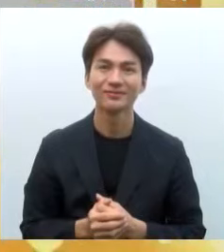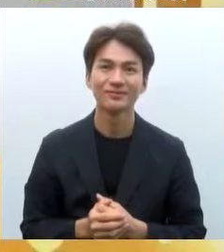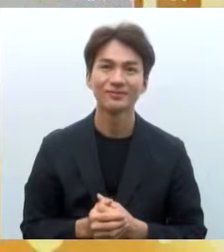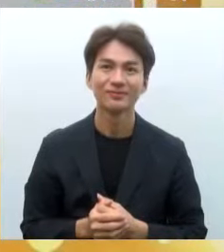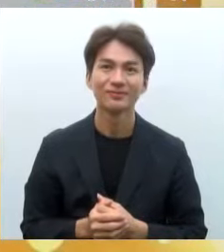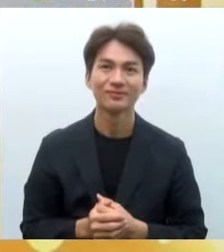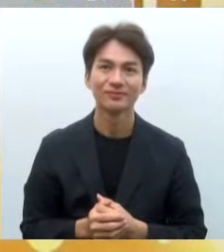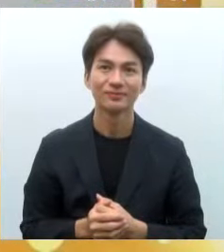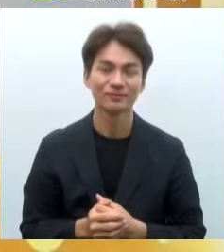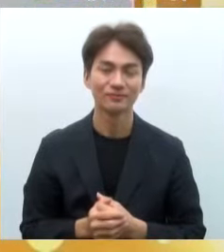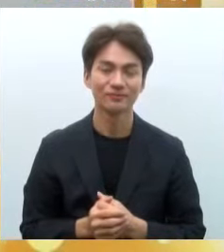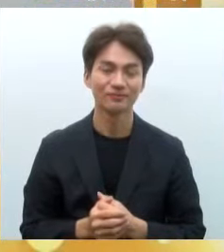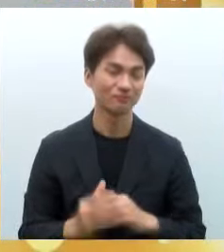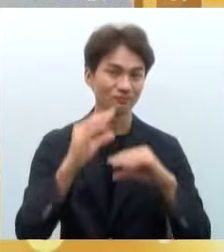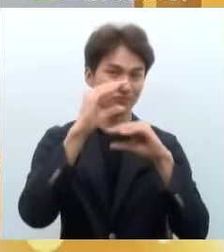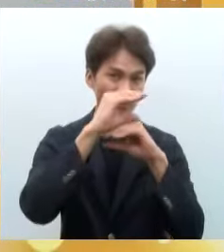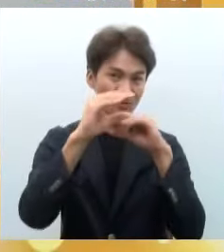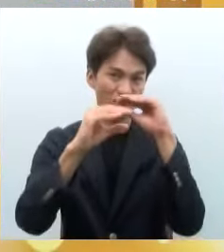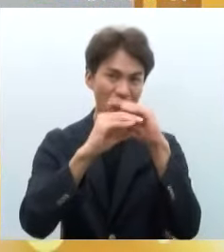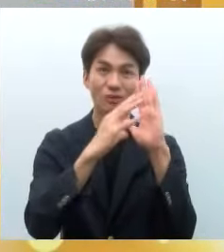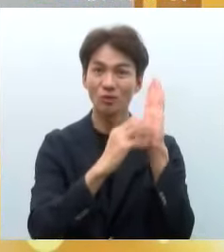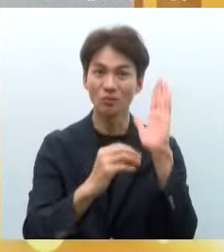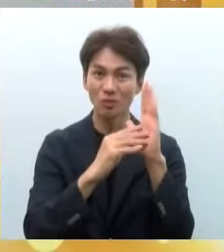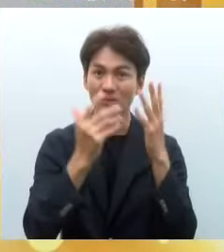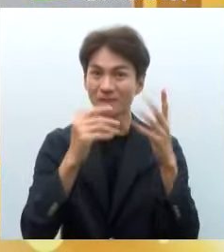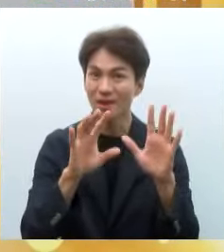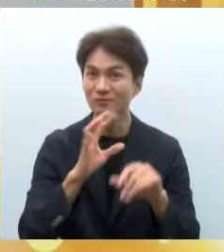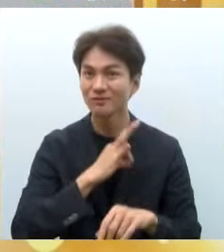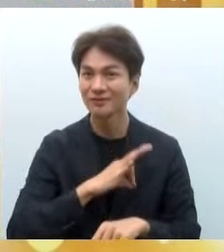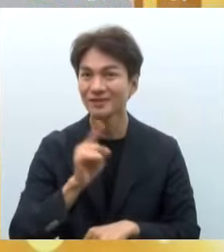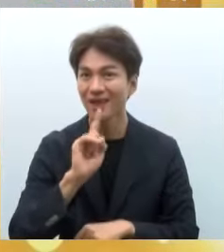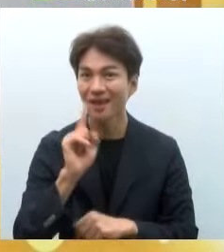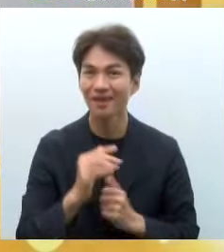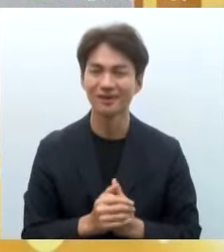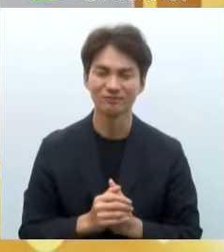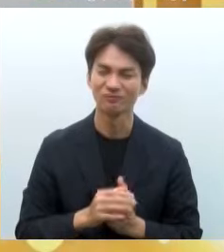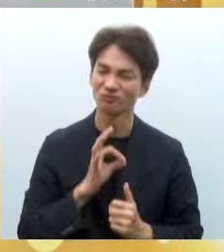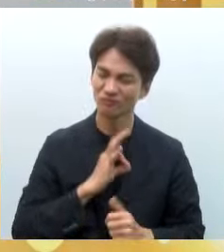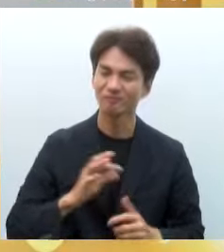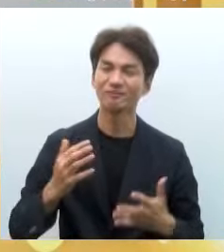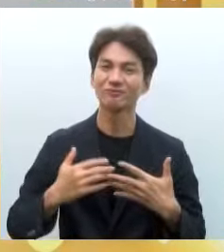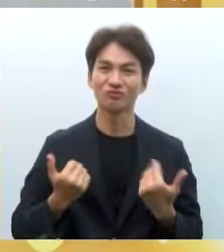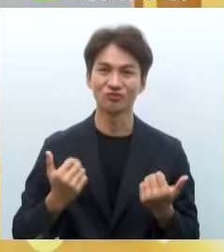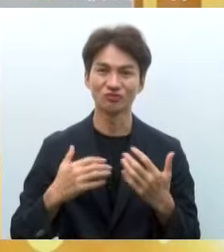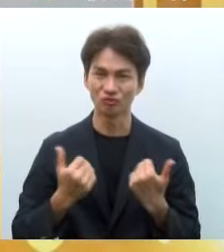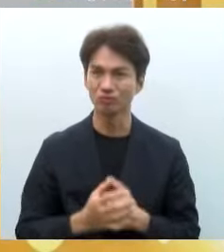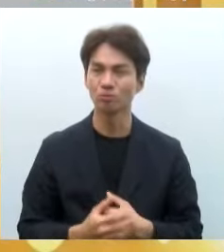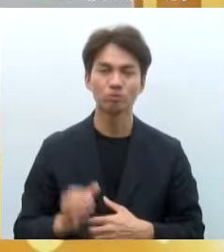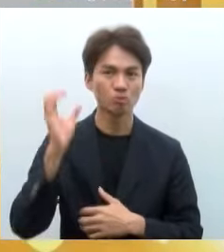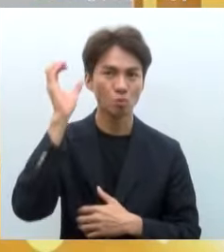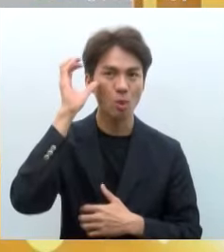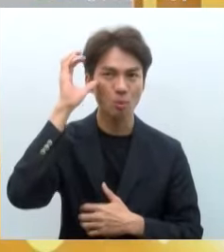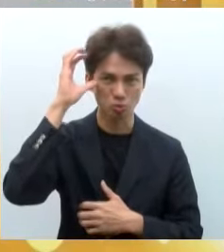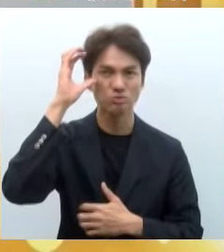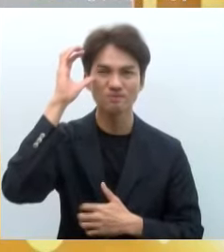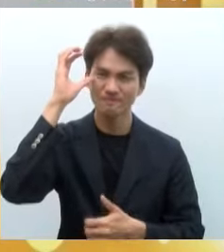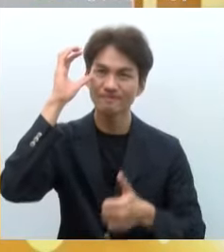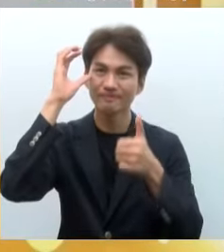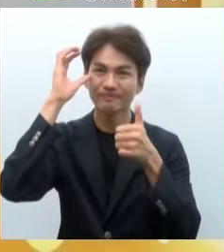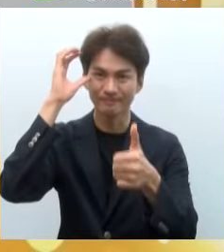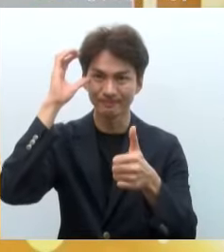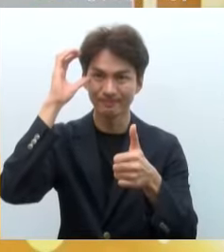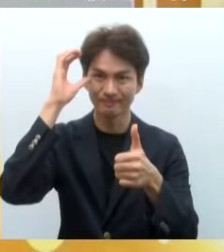ป แล้วหลังอบรมหนูรู้สึกยังไงลูก สนุกค่ะแล้วก็ได้ความรู้กลับไปทำให้เ